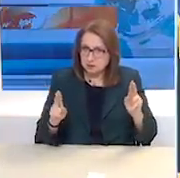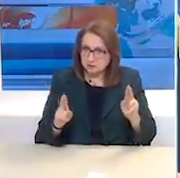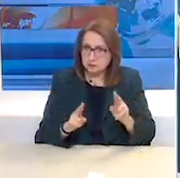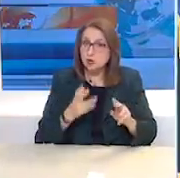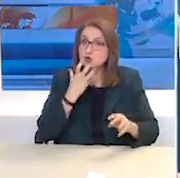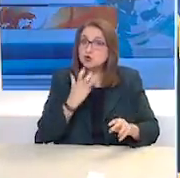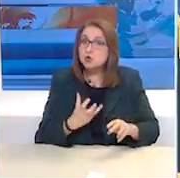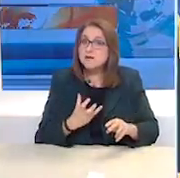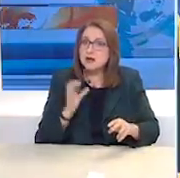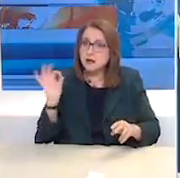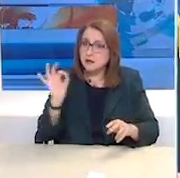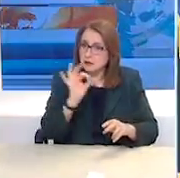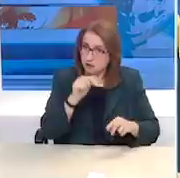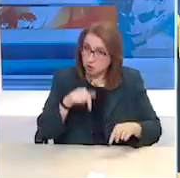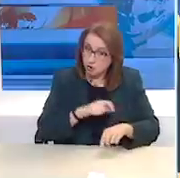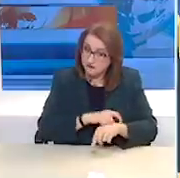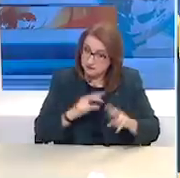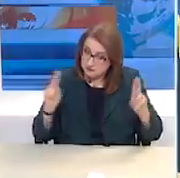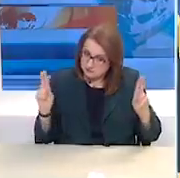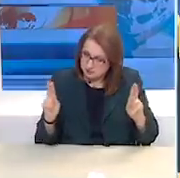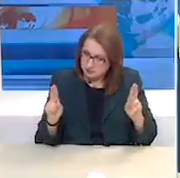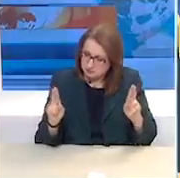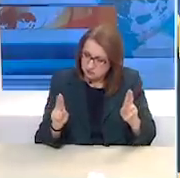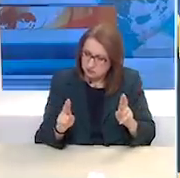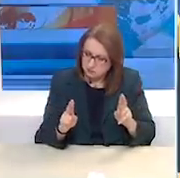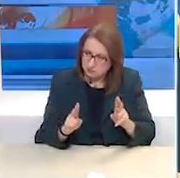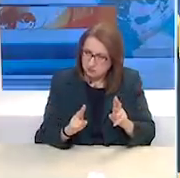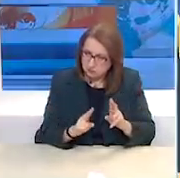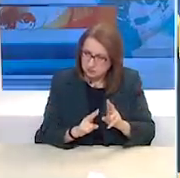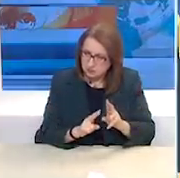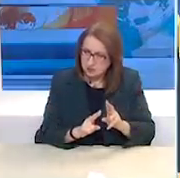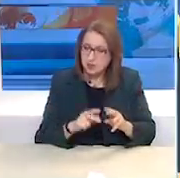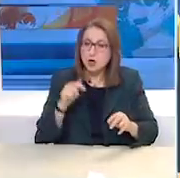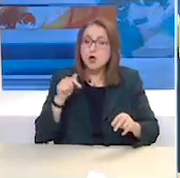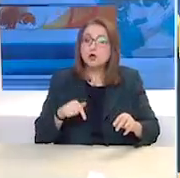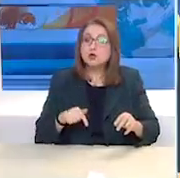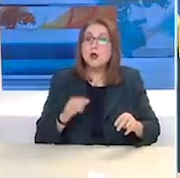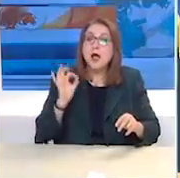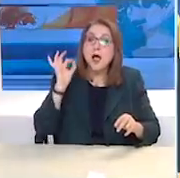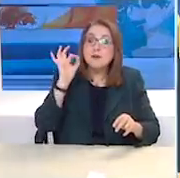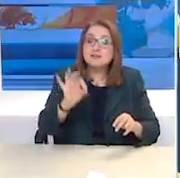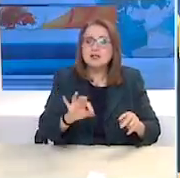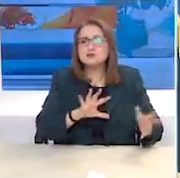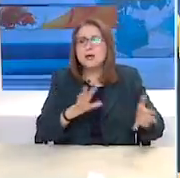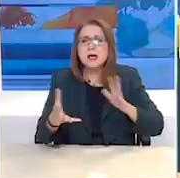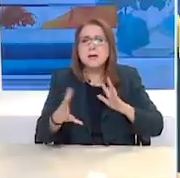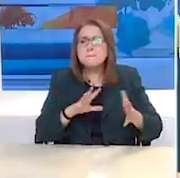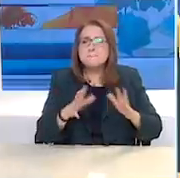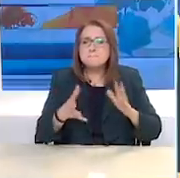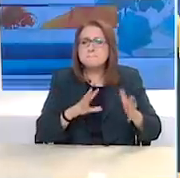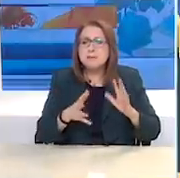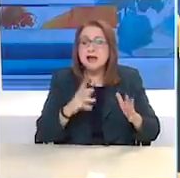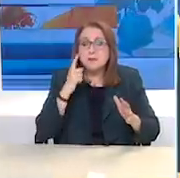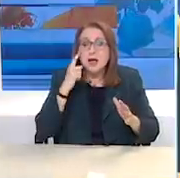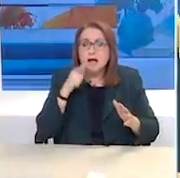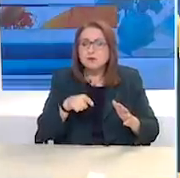σοβαρών κρουσμάτων που καταγράφονται. Το γνωστό σε όλους μας ρο 0 που αντιπροσωπεύει τον μέσο αριθμό ανθρώπων που θα κολλήσουν την νόσο από